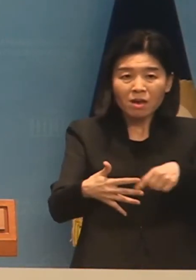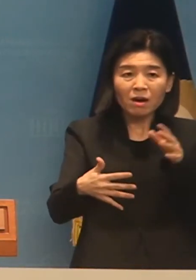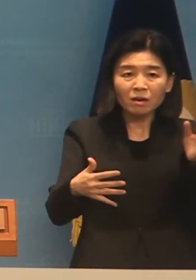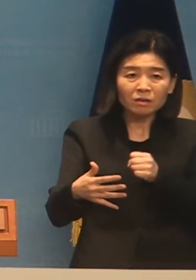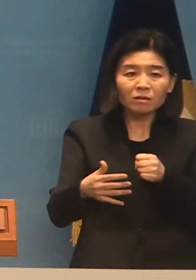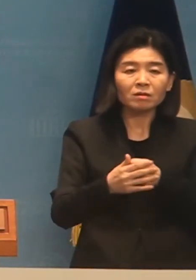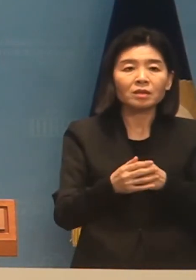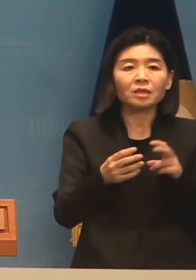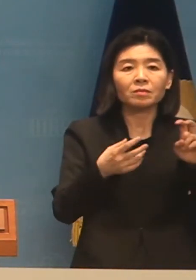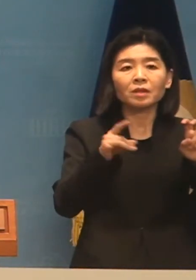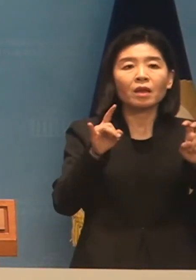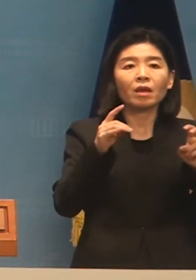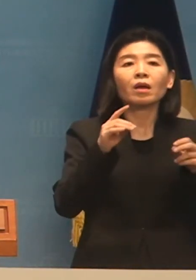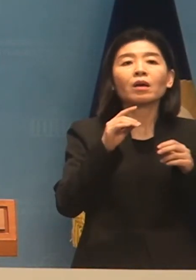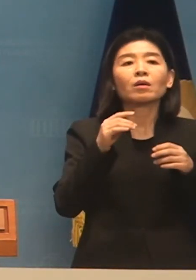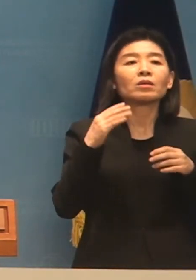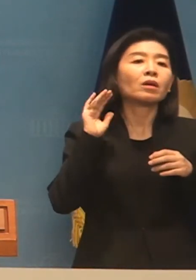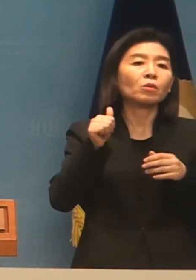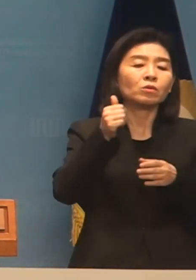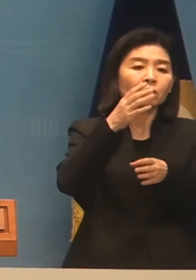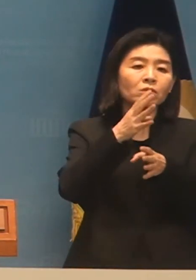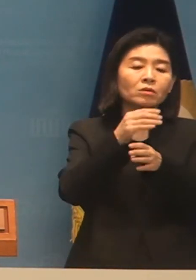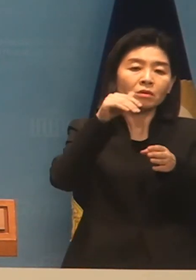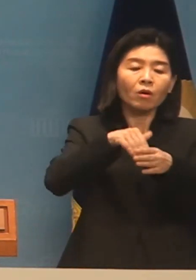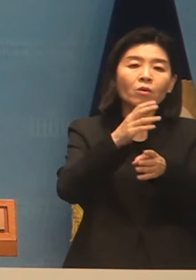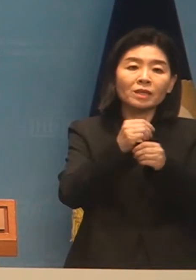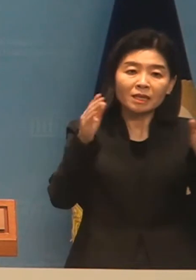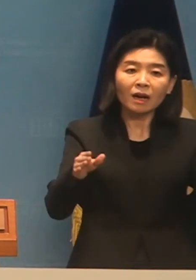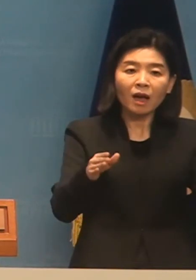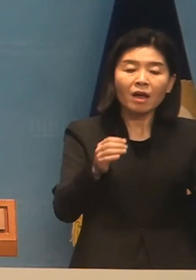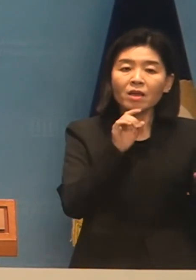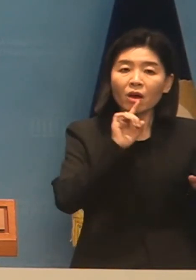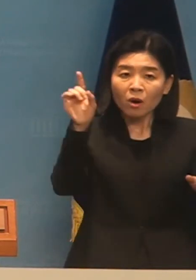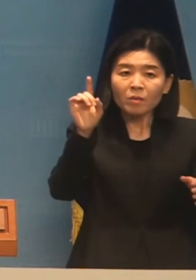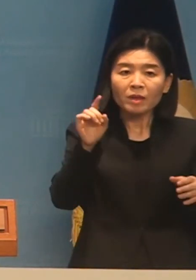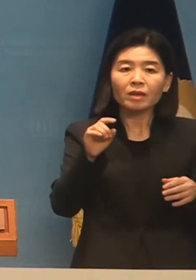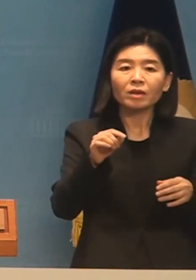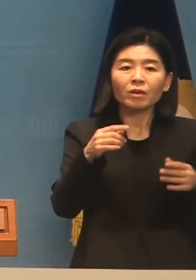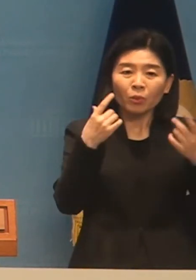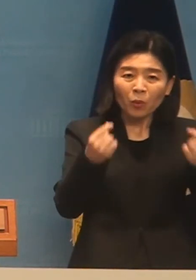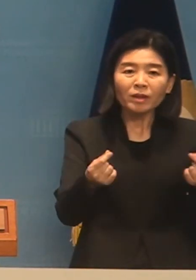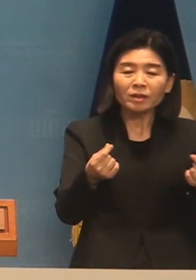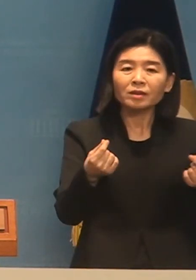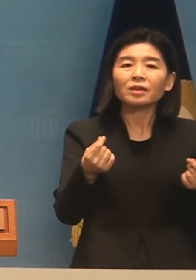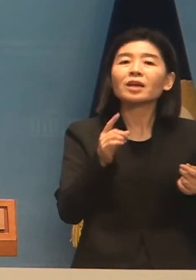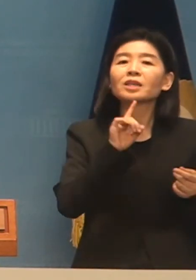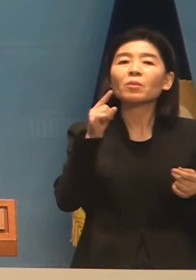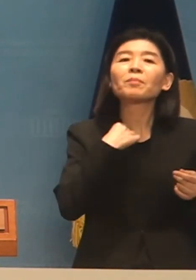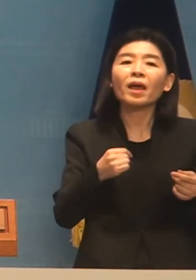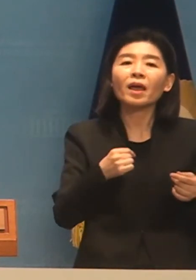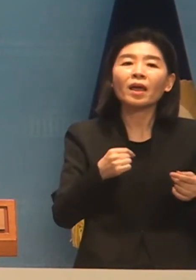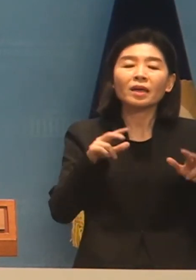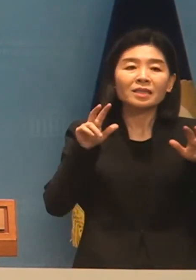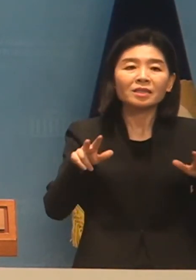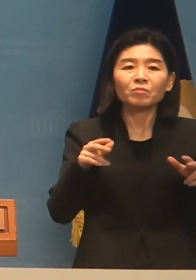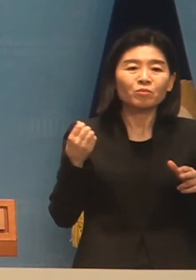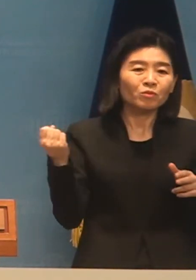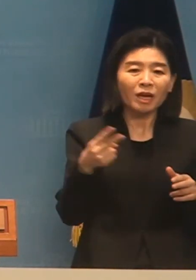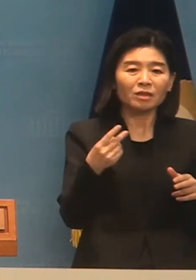대선 기간에 이미 같은 혐의로 사건을 고발했으니 이번에도 수사 없이 곧바로